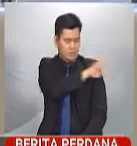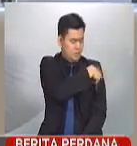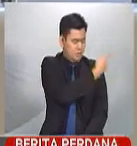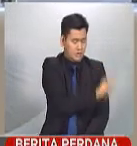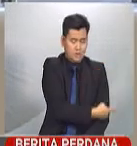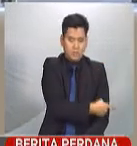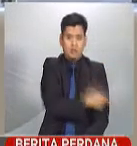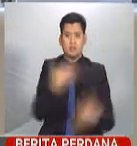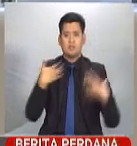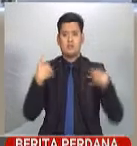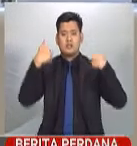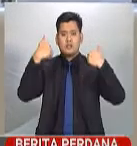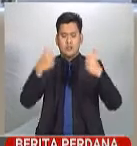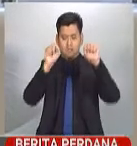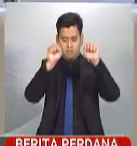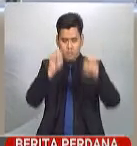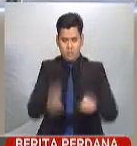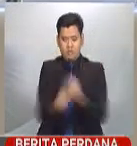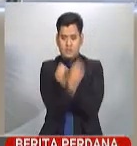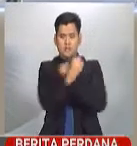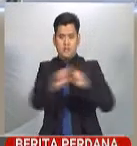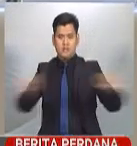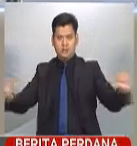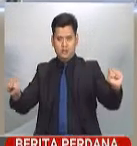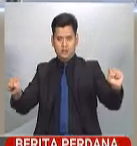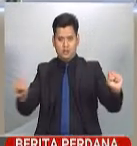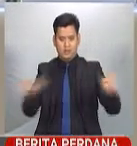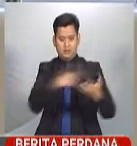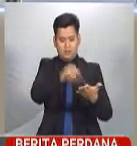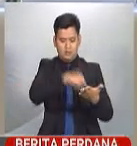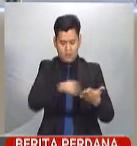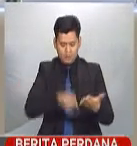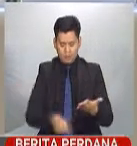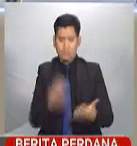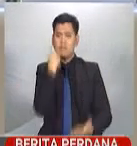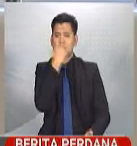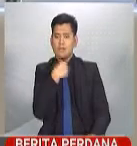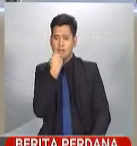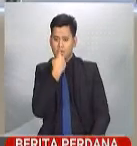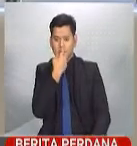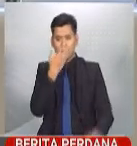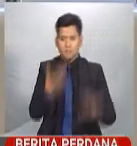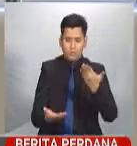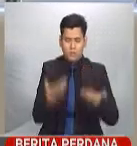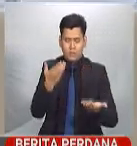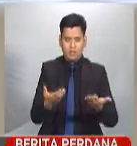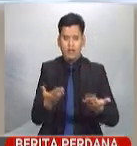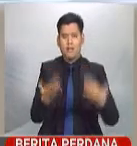bersedia melaksana saringan kesihatan ke atas mereka yang bergejala penyakit COVID-19.